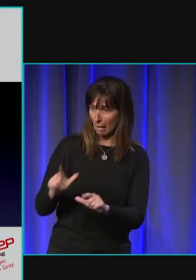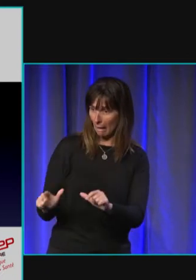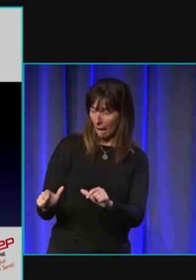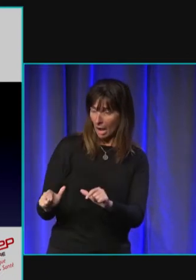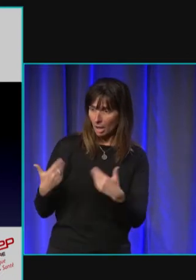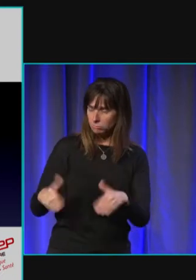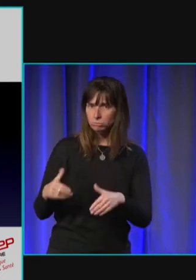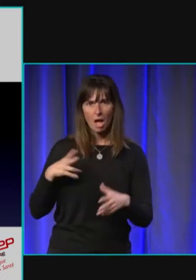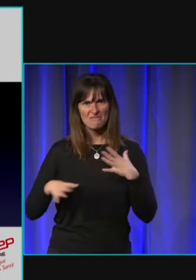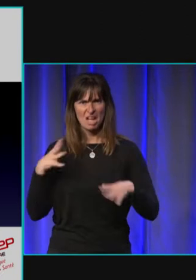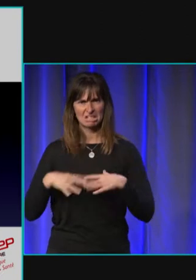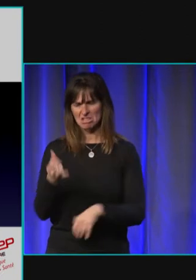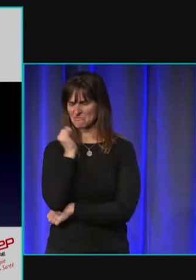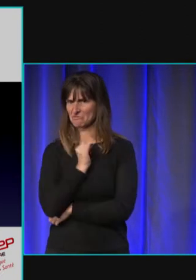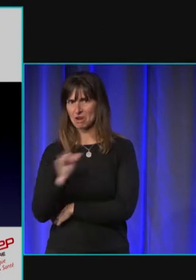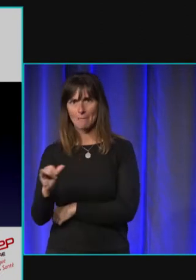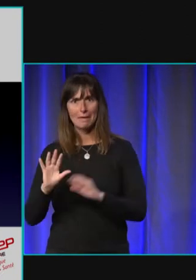résister autant à la fatigue